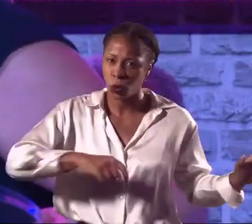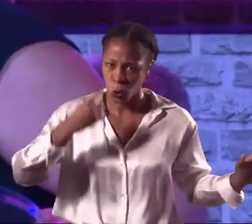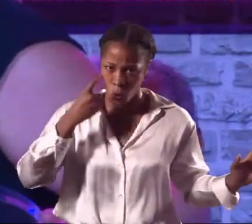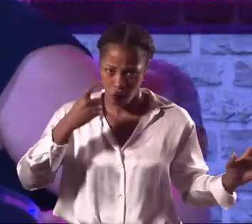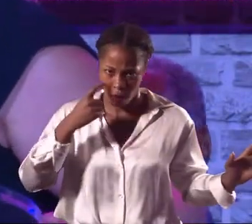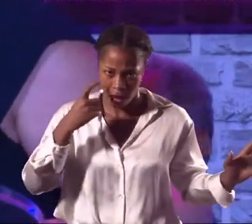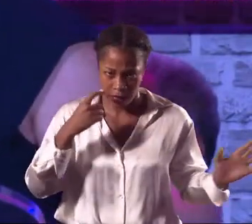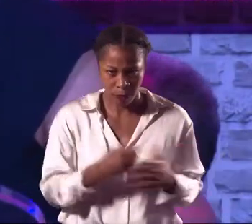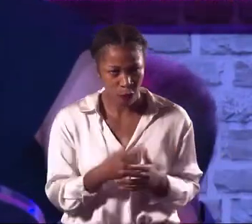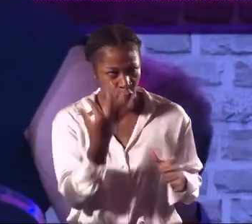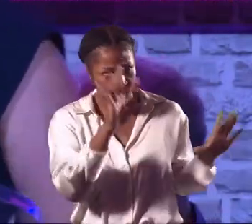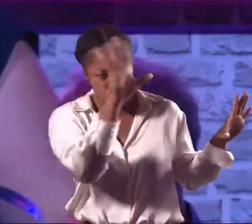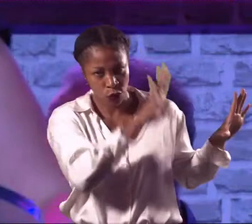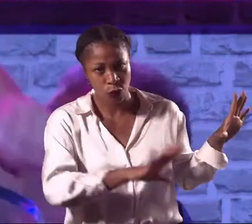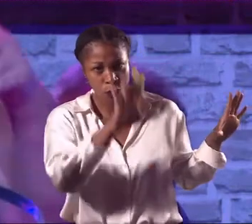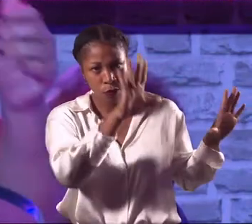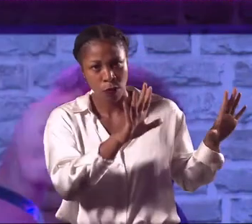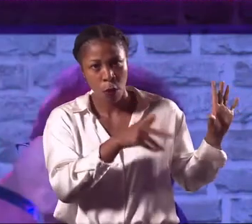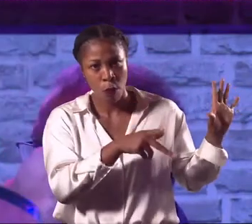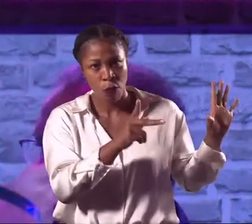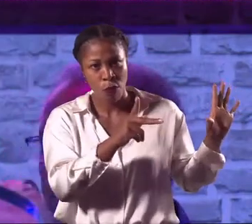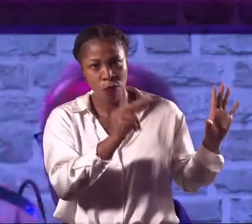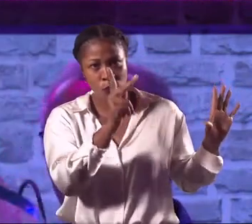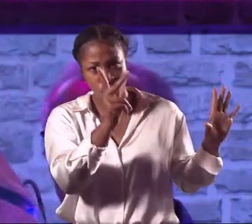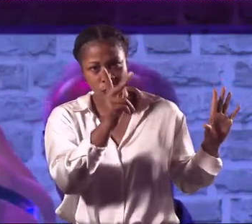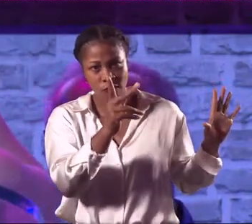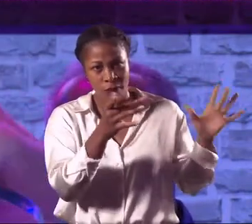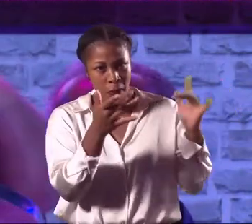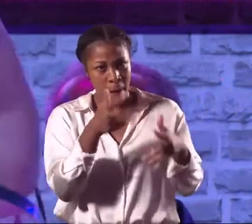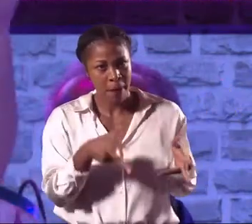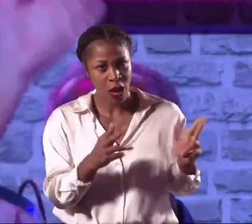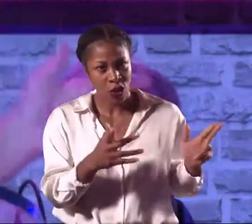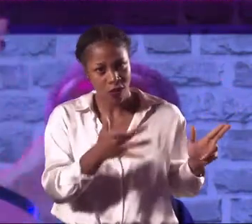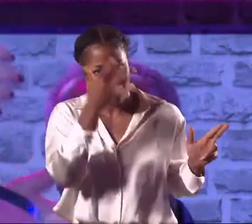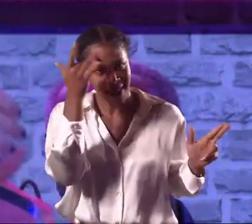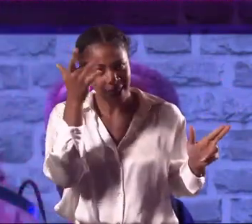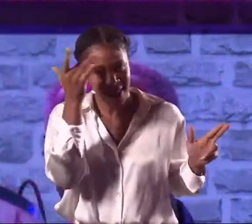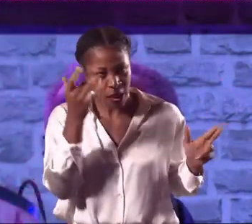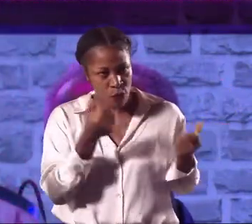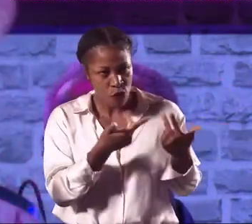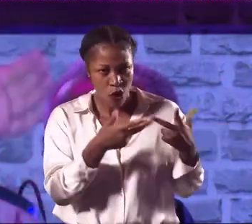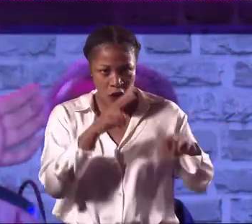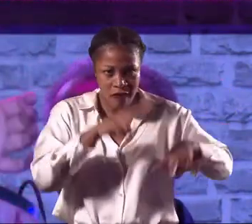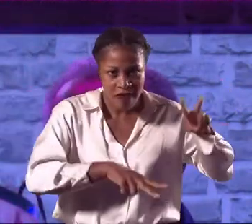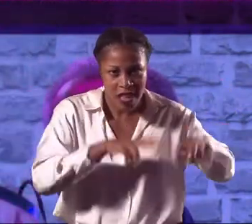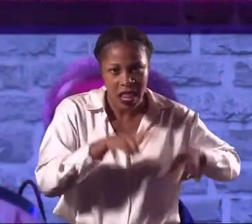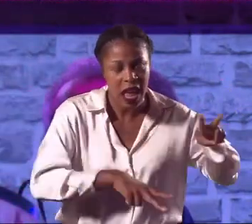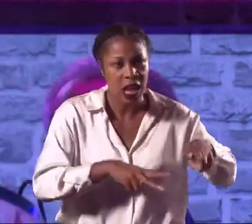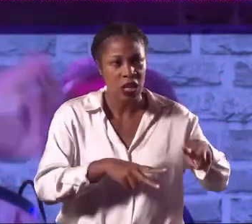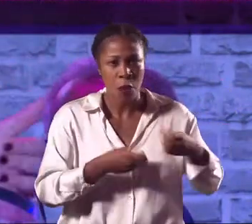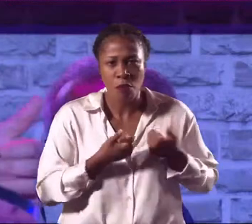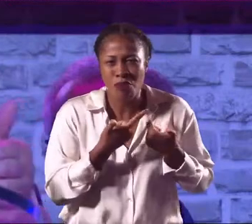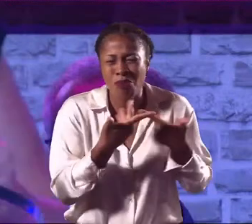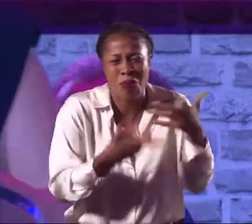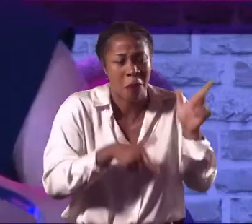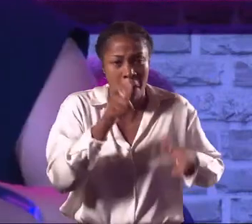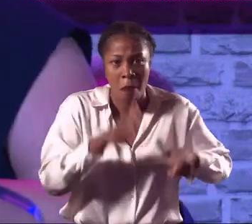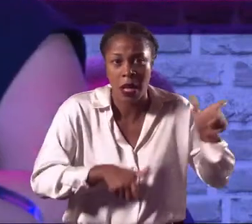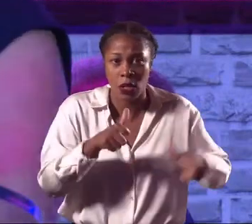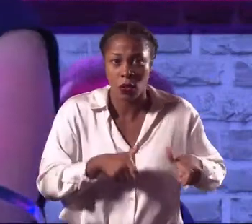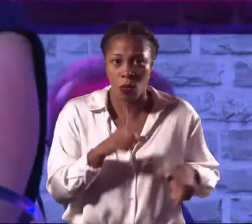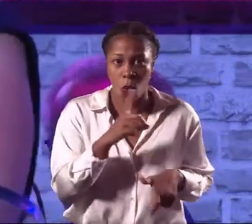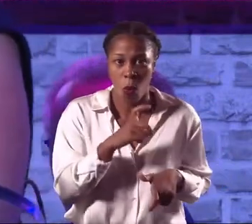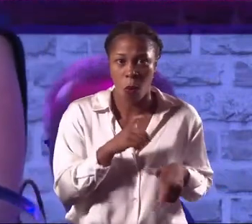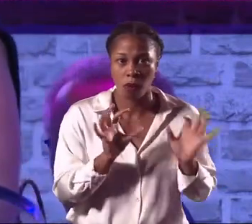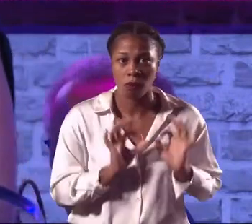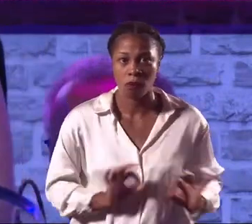qu'en Hexagone, de plus en plus, chaque été, il y a des villages entiers, des milliers de personnes qui se retrouvent sans eau